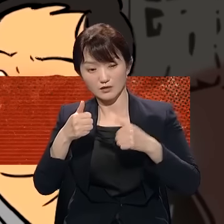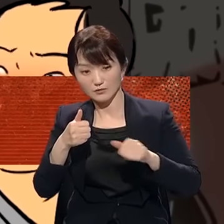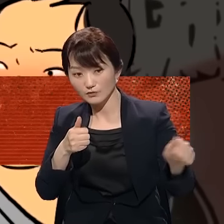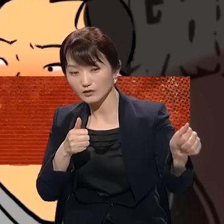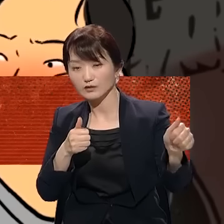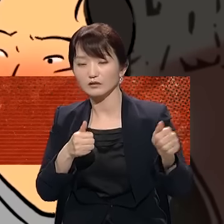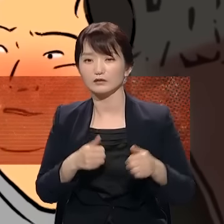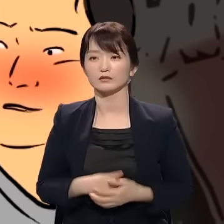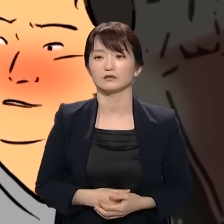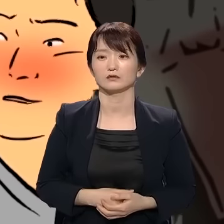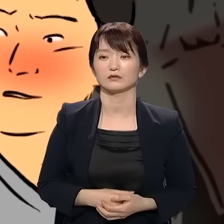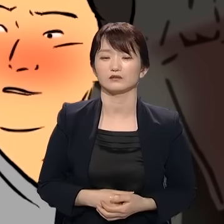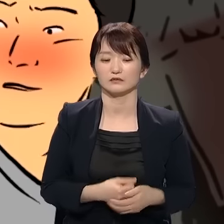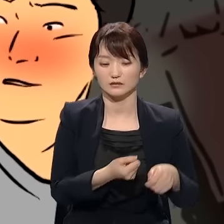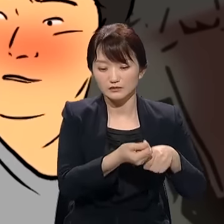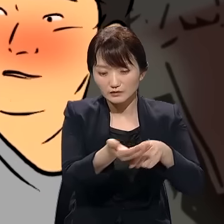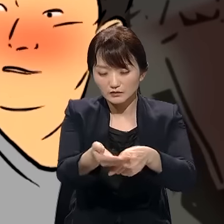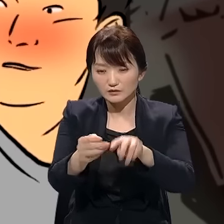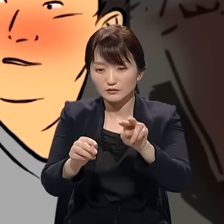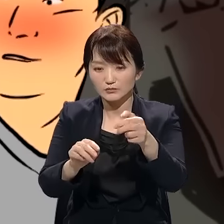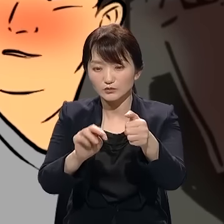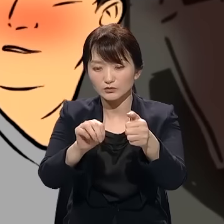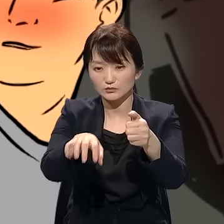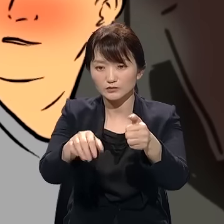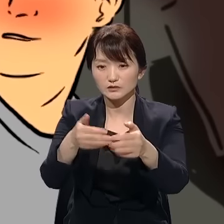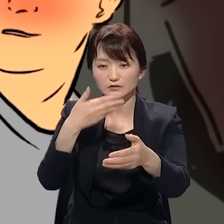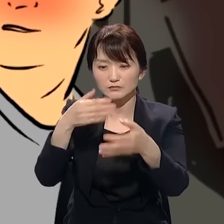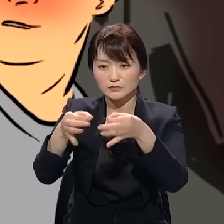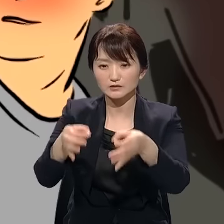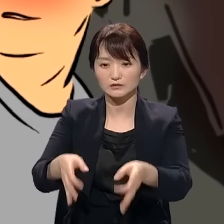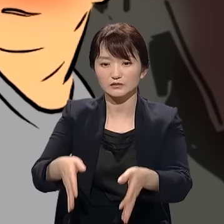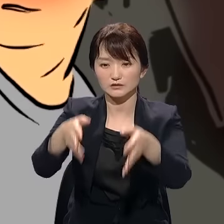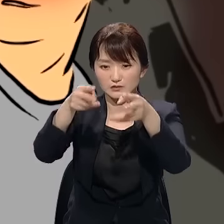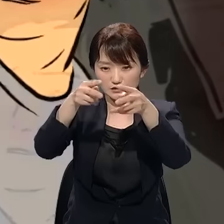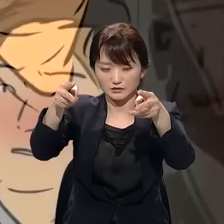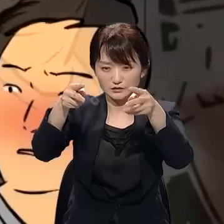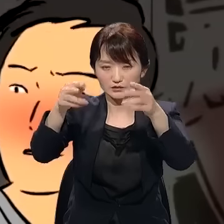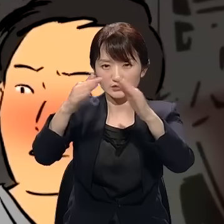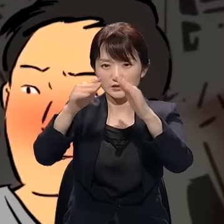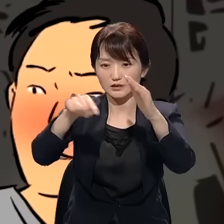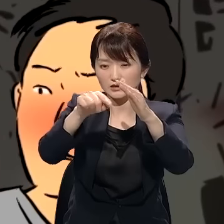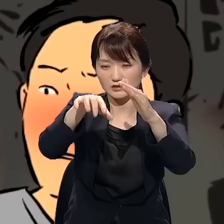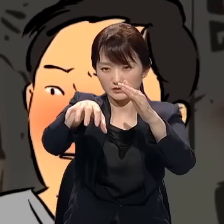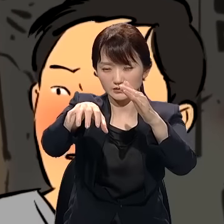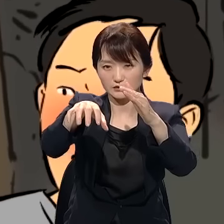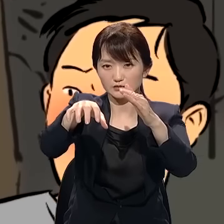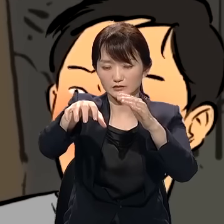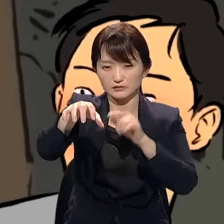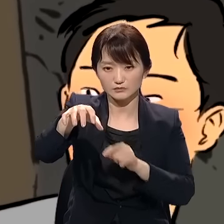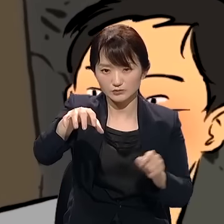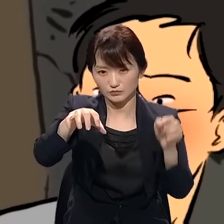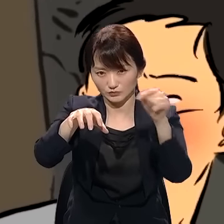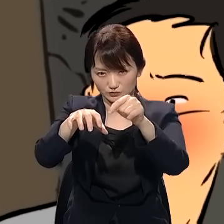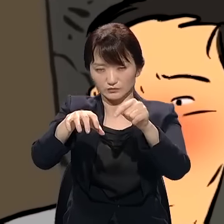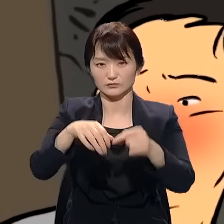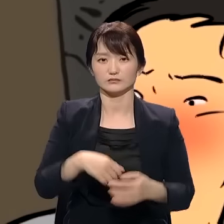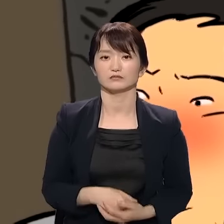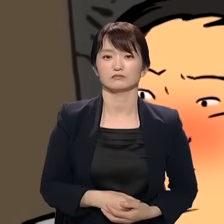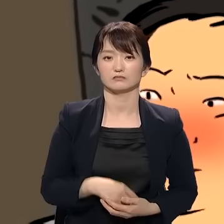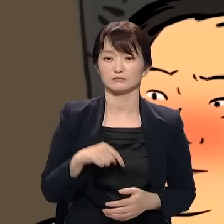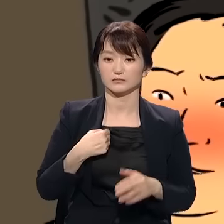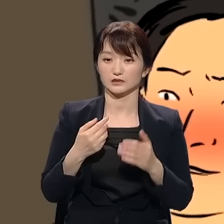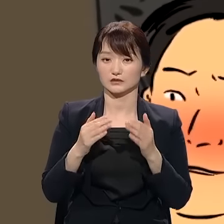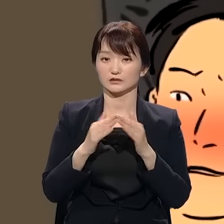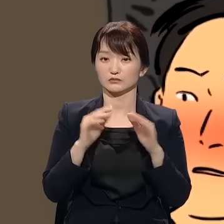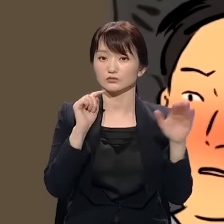여기에서 250m 가량 떨어진 한 식당 건물 2층이 살림 집이었는데 그 2층 살림집으로 들어갑니다 아니 자기 집으로